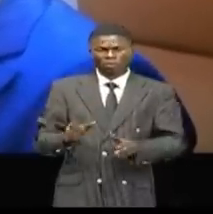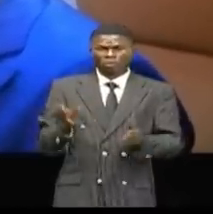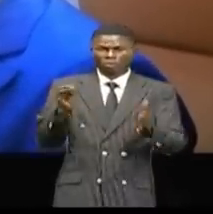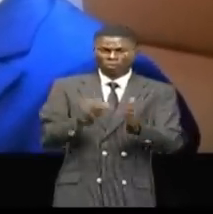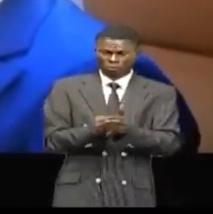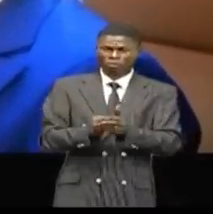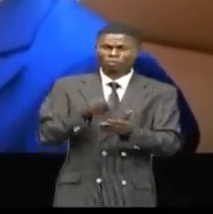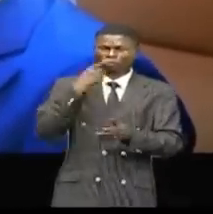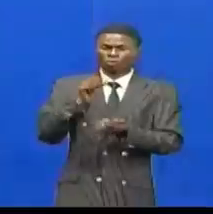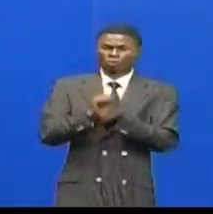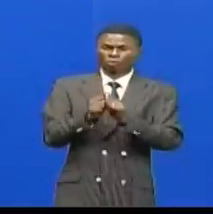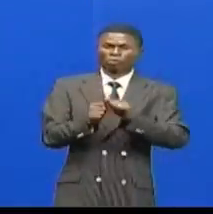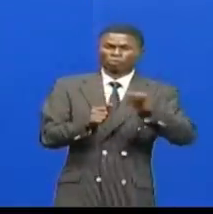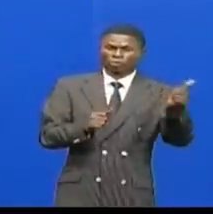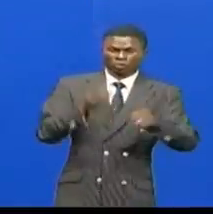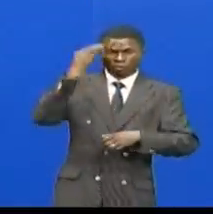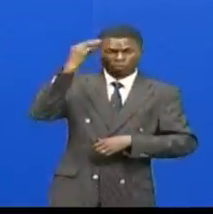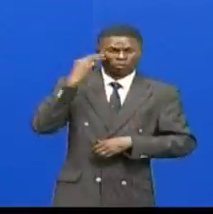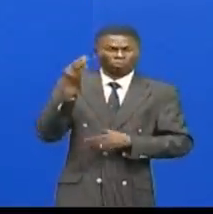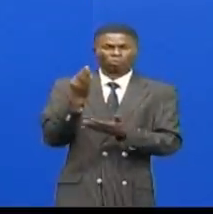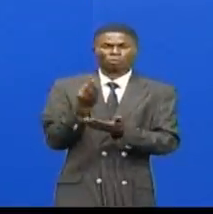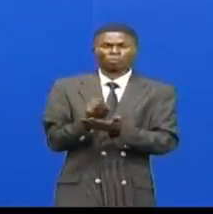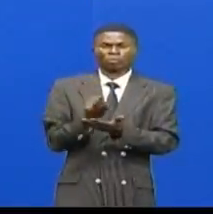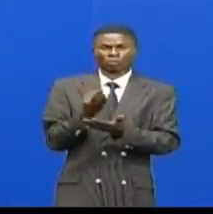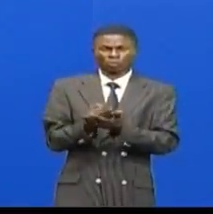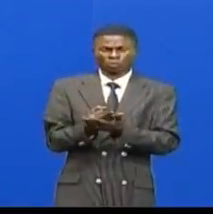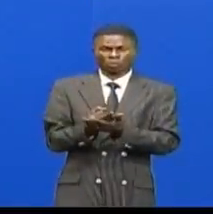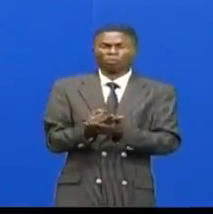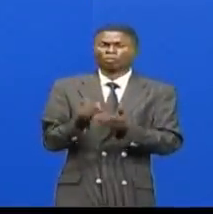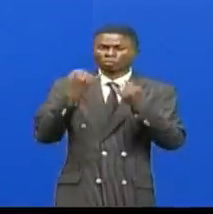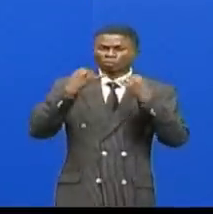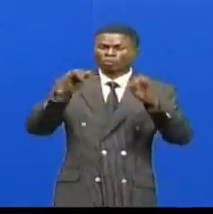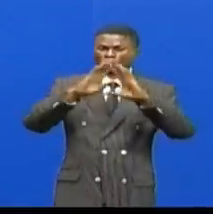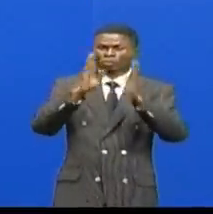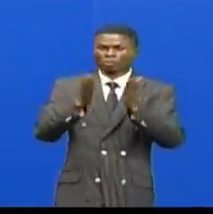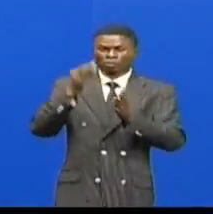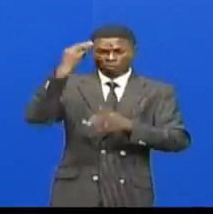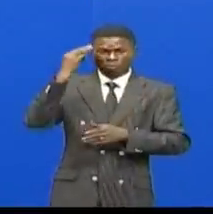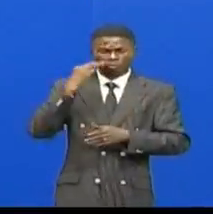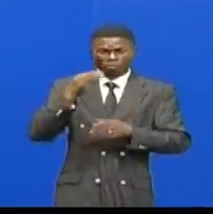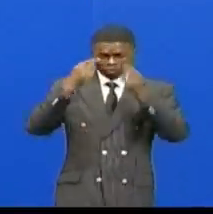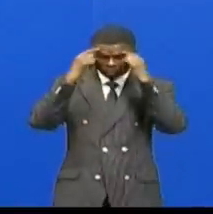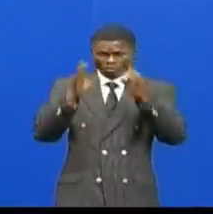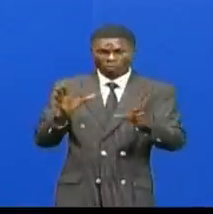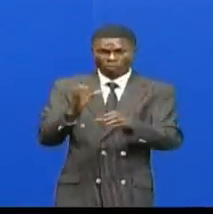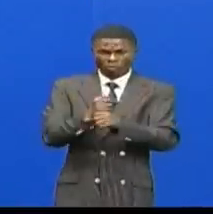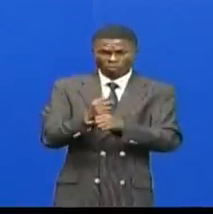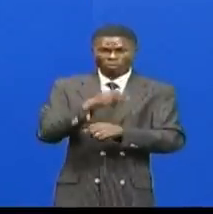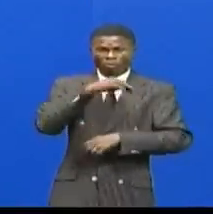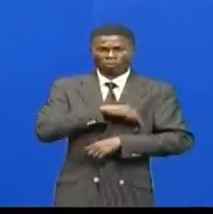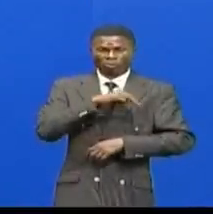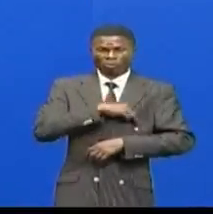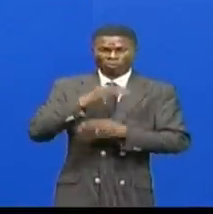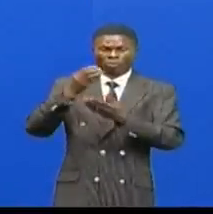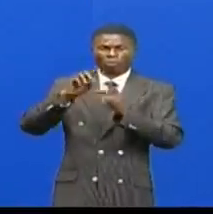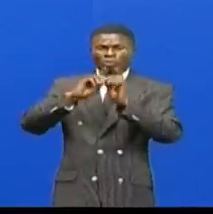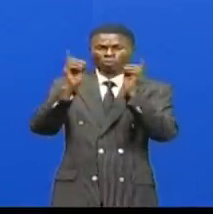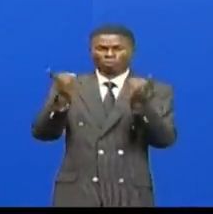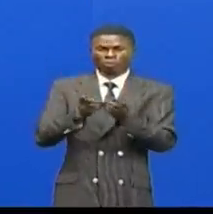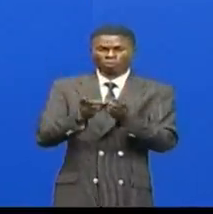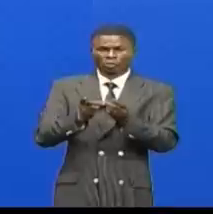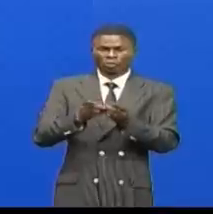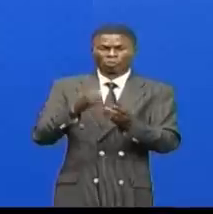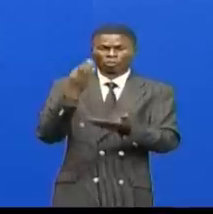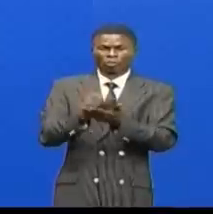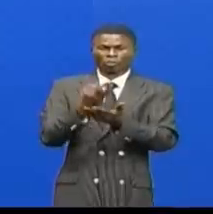autre chapitre, le ministre des Finances a informé le Conseil des conclusions de la mission du département Afrique du Fonds